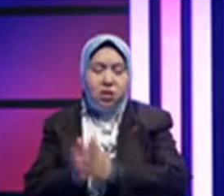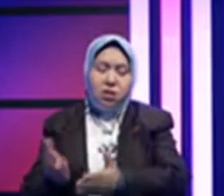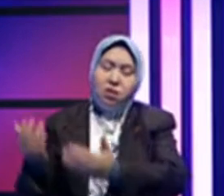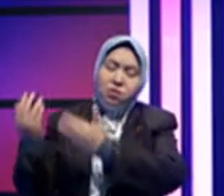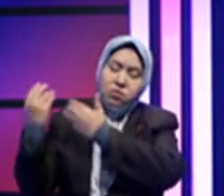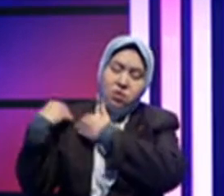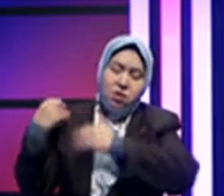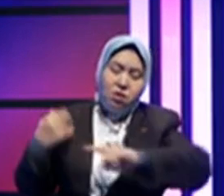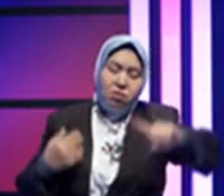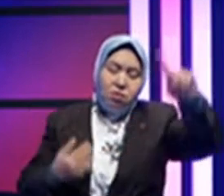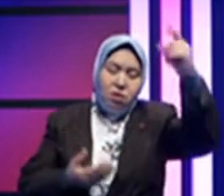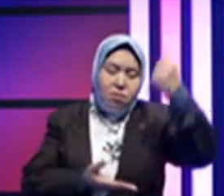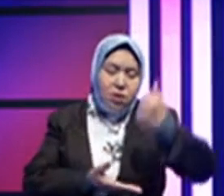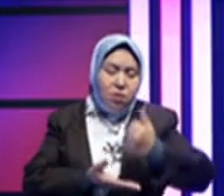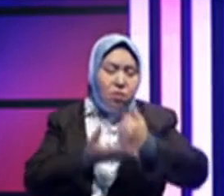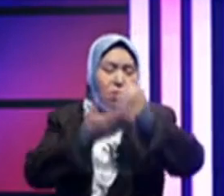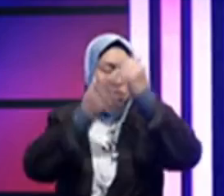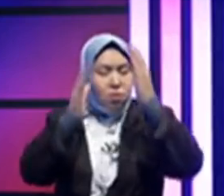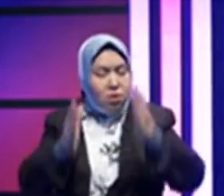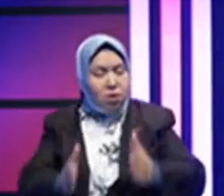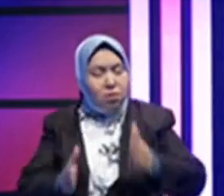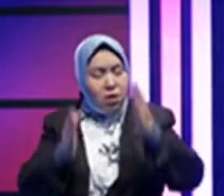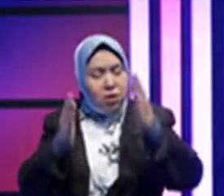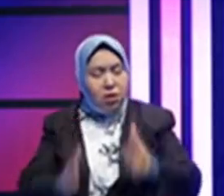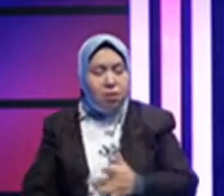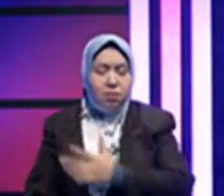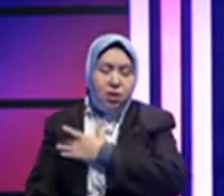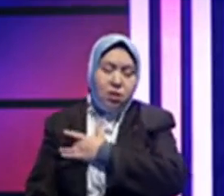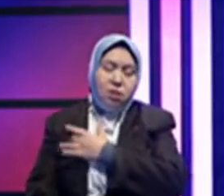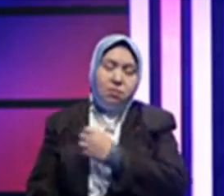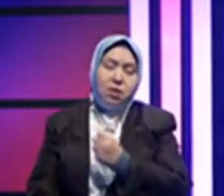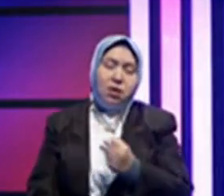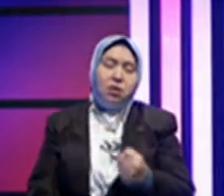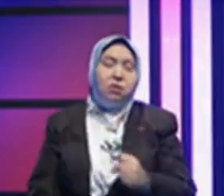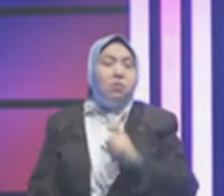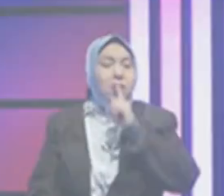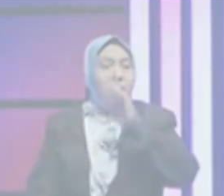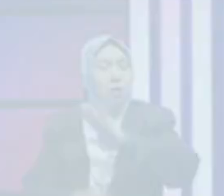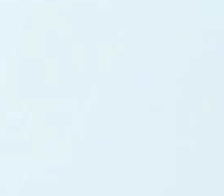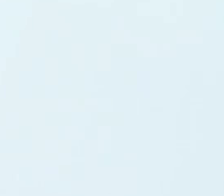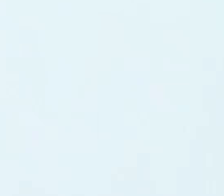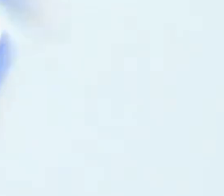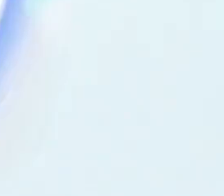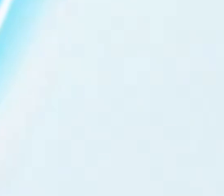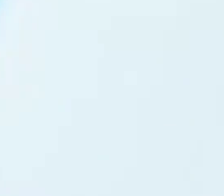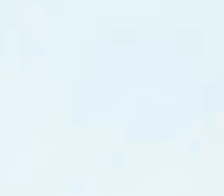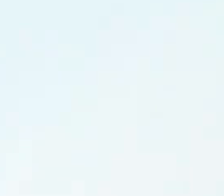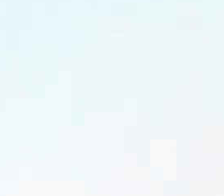المؤمنين. صدق الله العظيم.